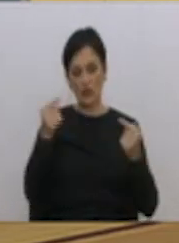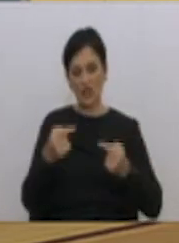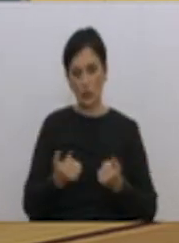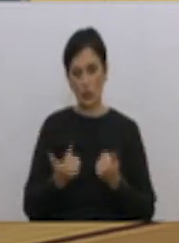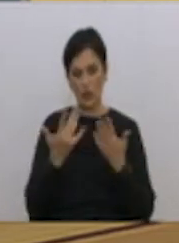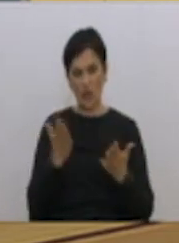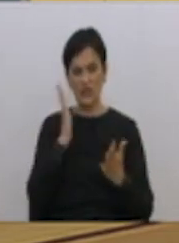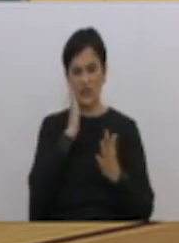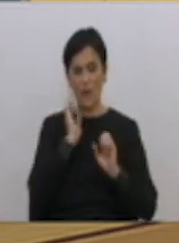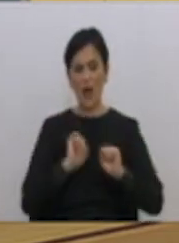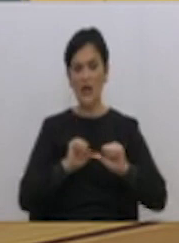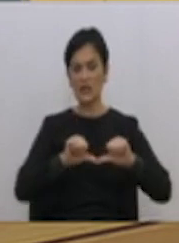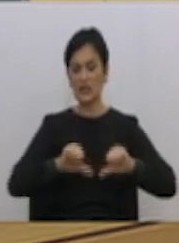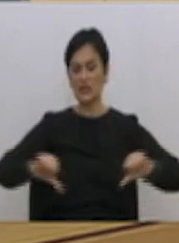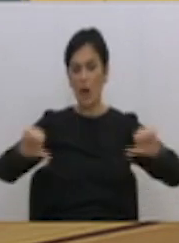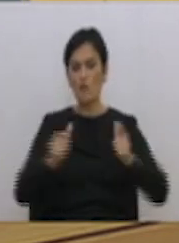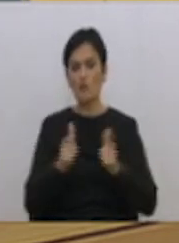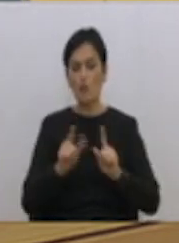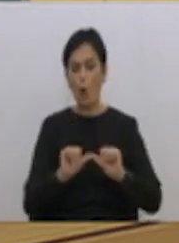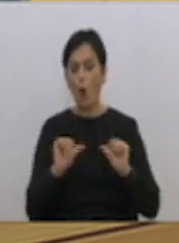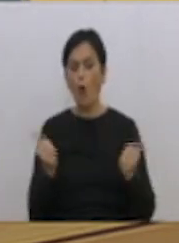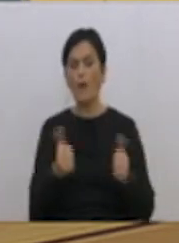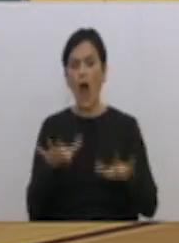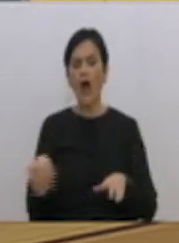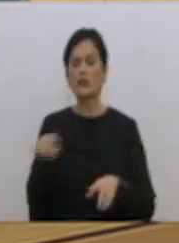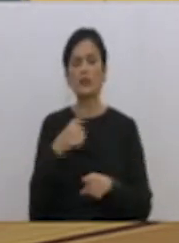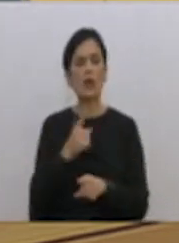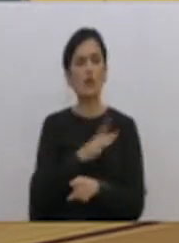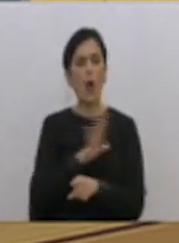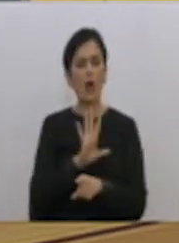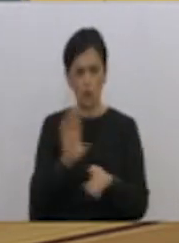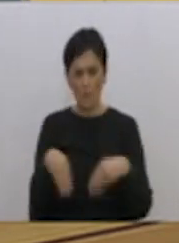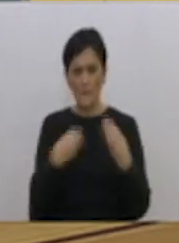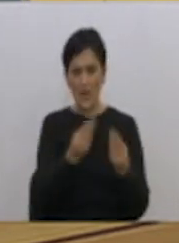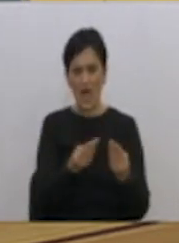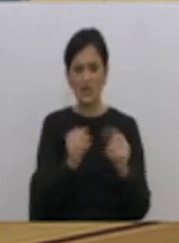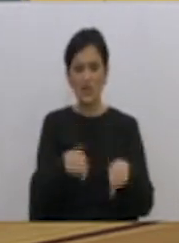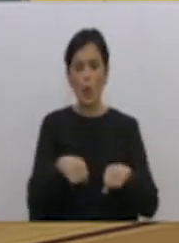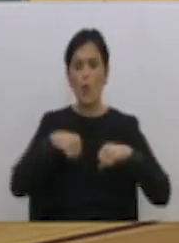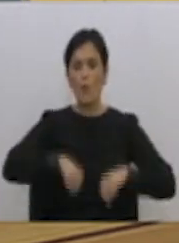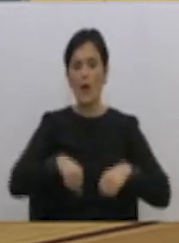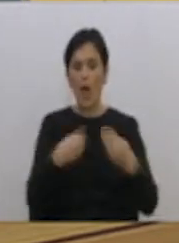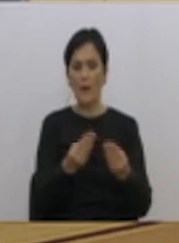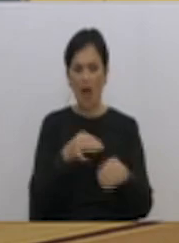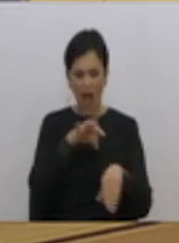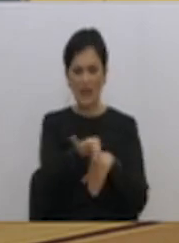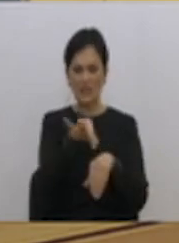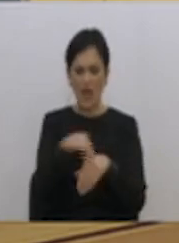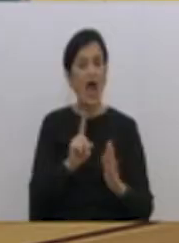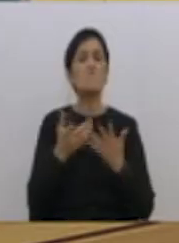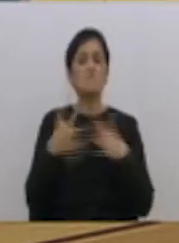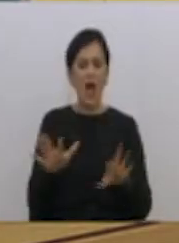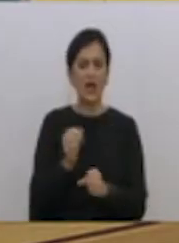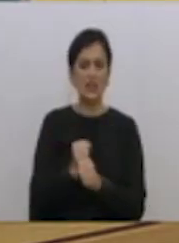რაოდენობის სამართალდამცავები მობილიზებულები ხუთიულის ადგილზე? რატომ მიეცათ მათ საშუალება და უფლება, რომ ეძალადათ